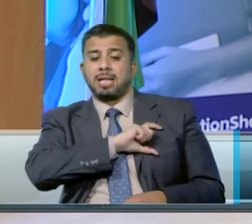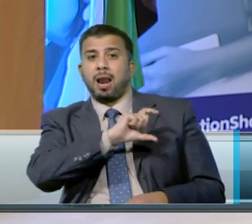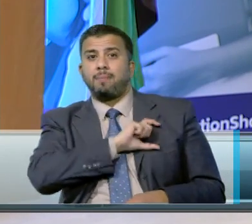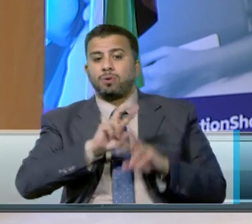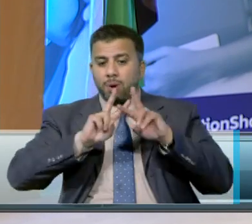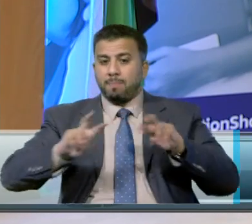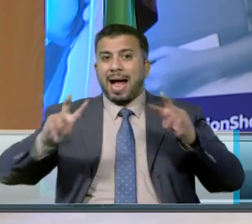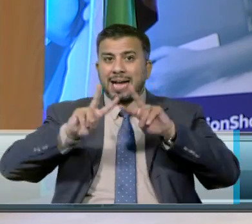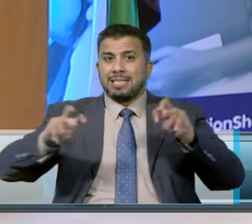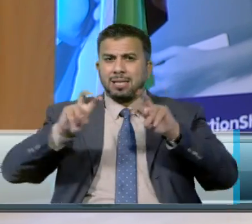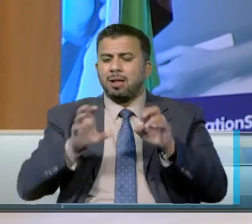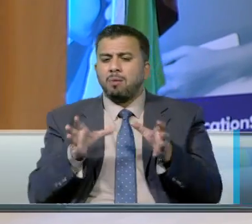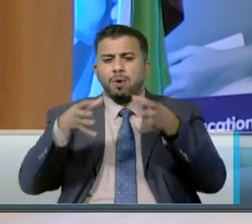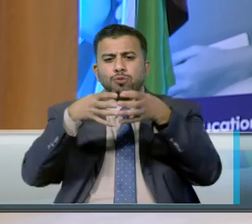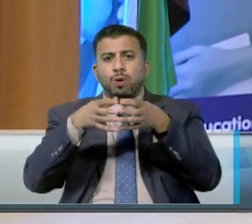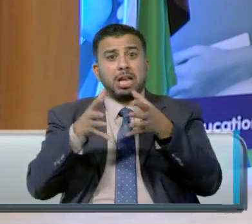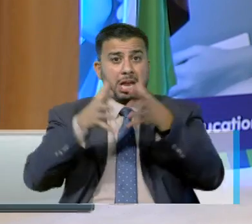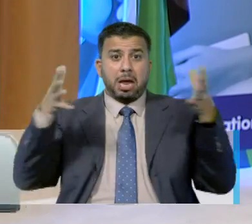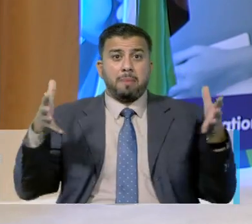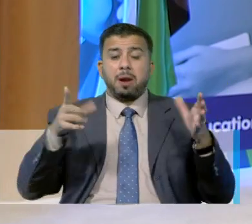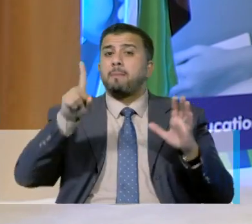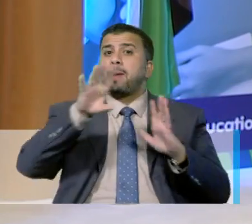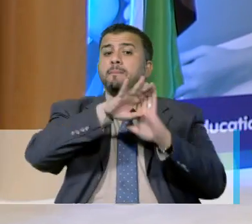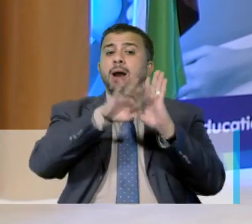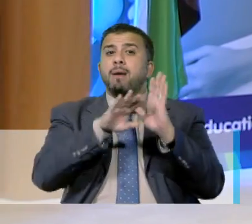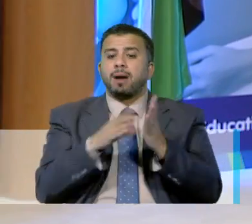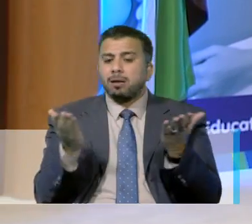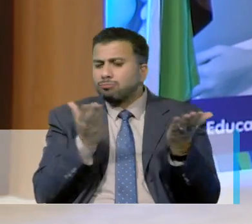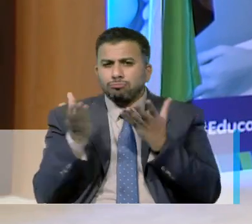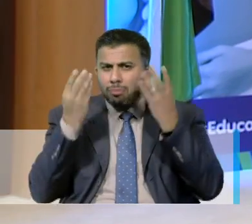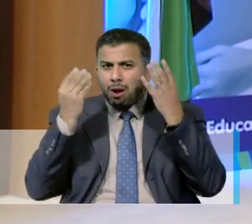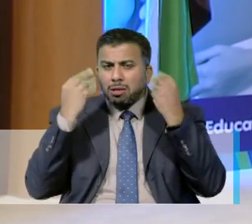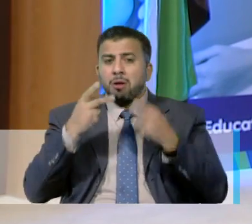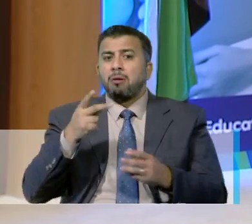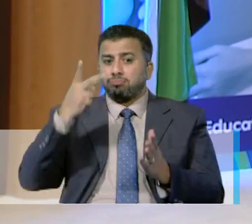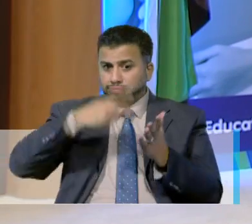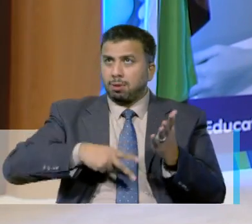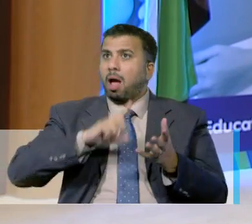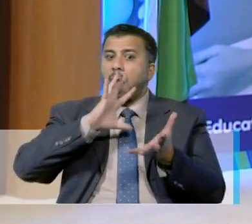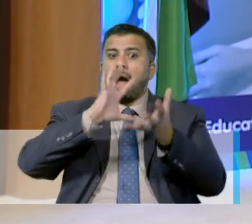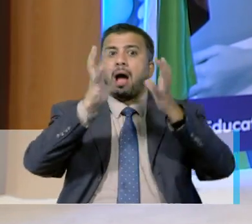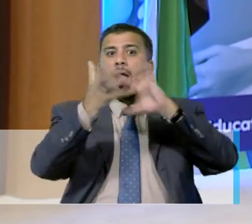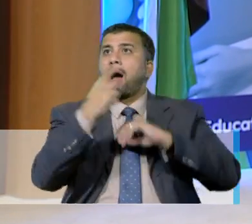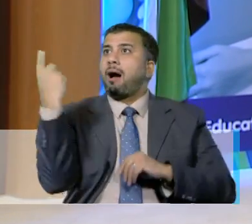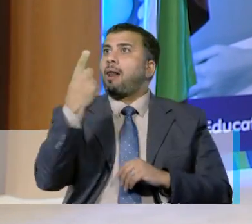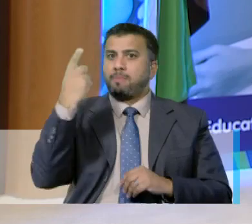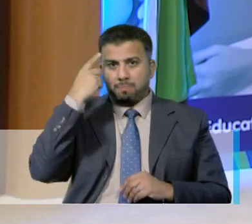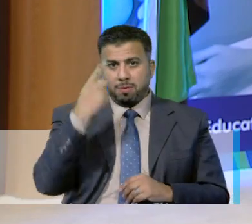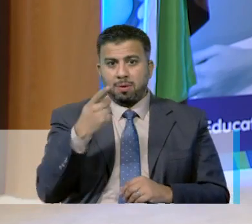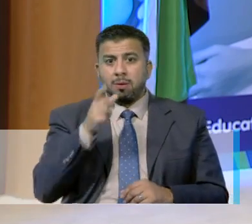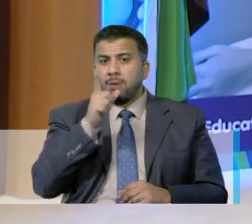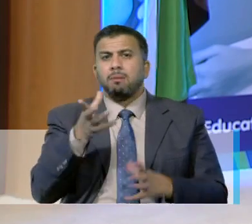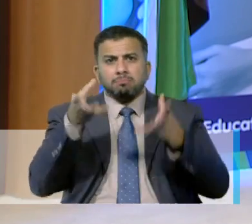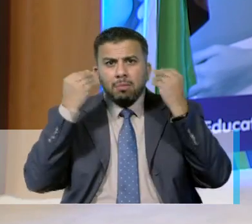والباحثين من خلال مجموعة كبيرة من البرامج الدراسية المعترف بها عالميا، كما إنها منصة عالمية